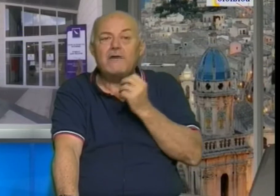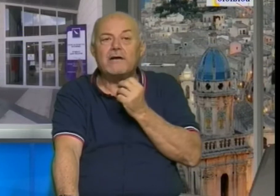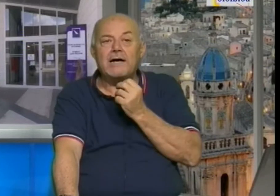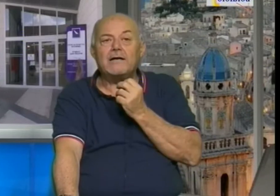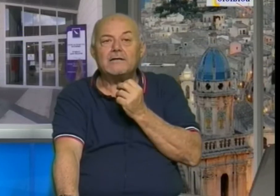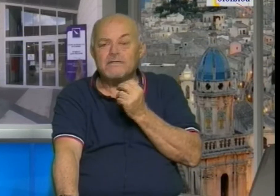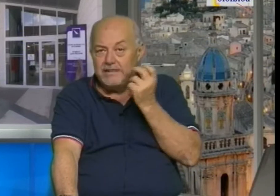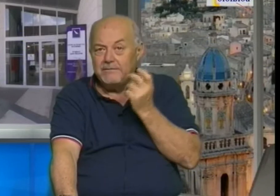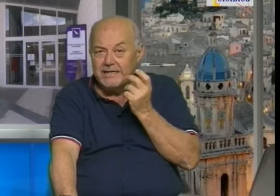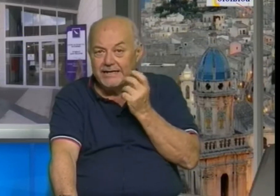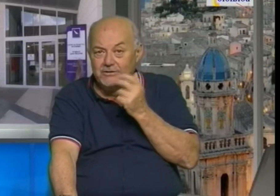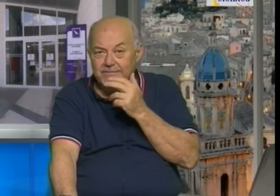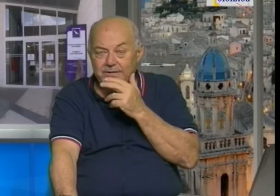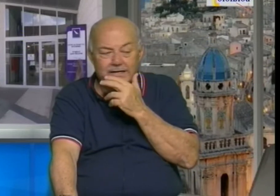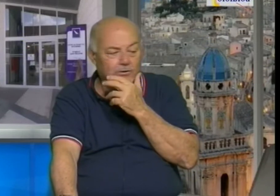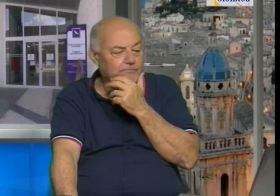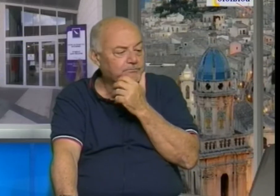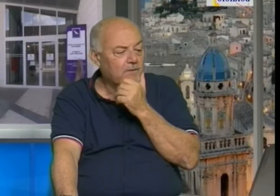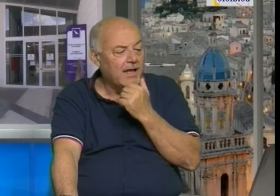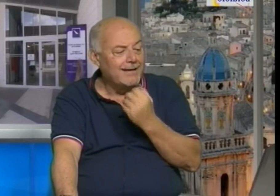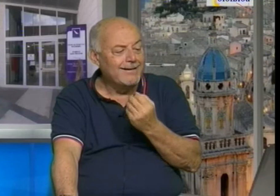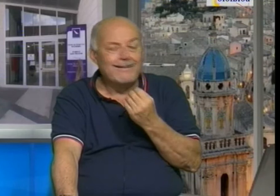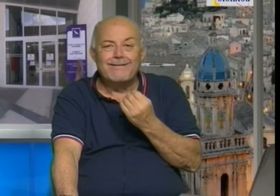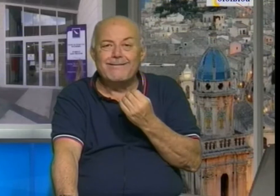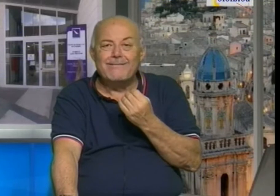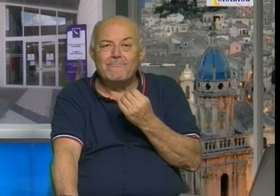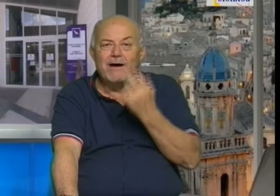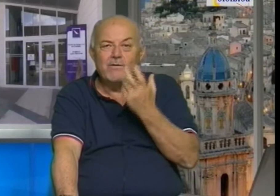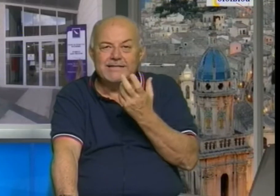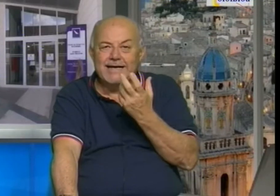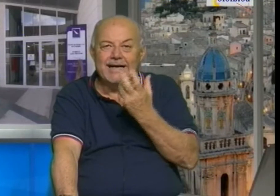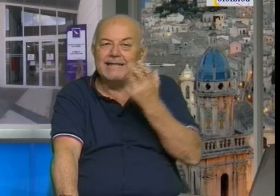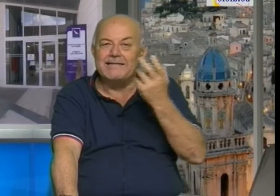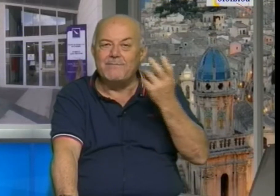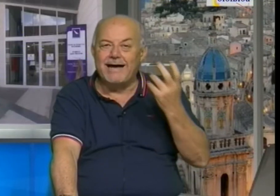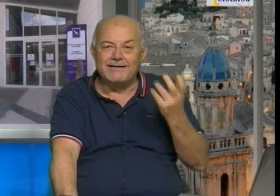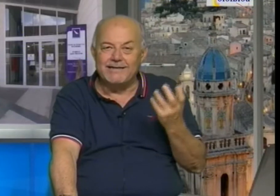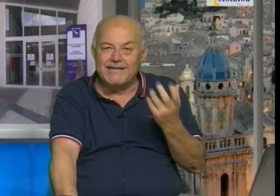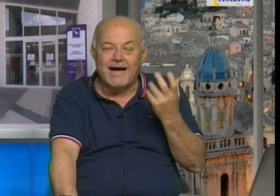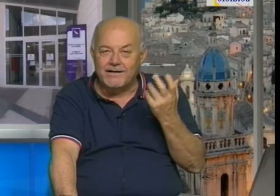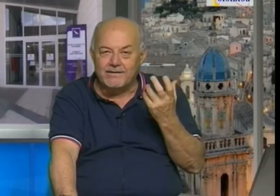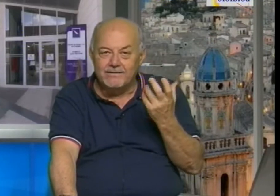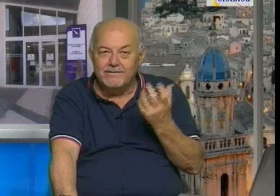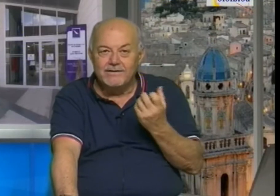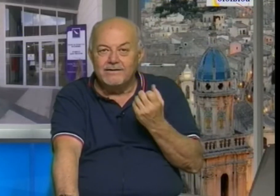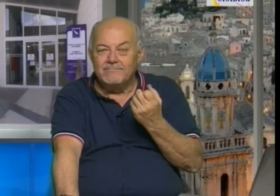Ma allora mi chiedo sempre io, ma questa grande madre